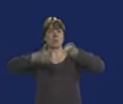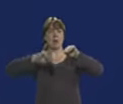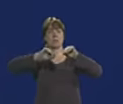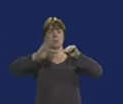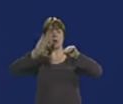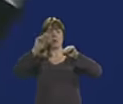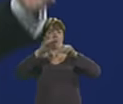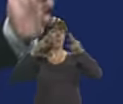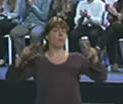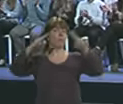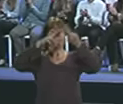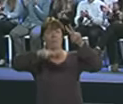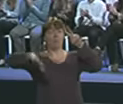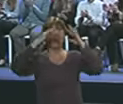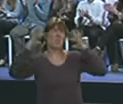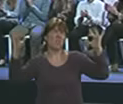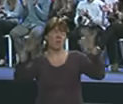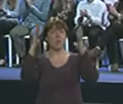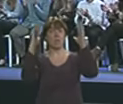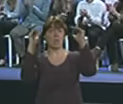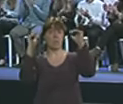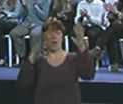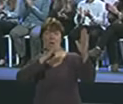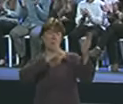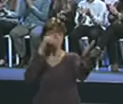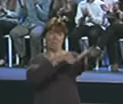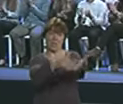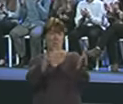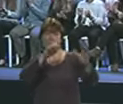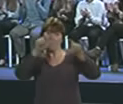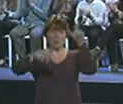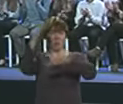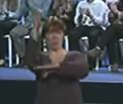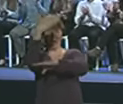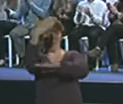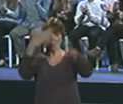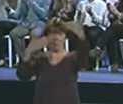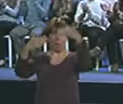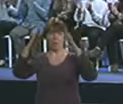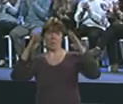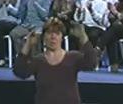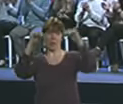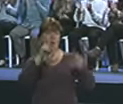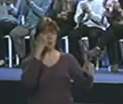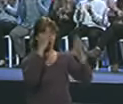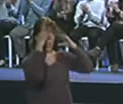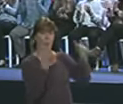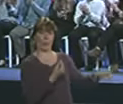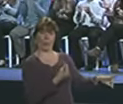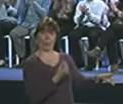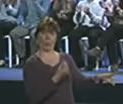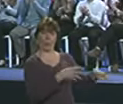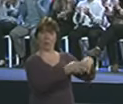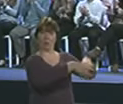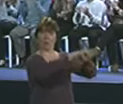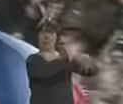je l'espère bondée, devant des centaines et des milliers de drapeaux français, pendant que M. Hollande